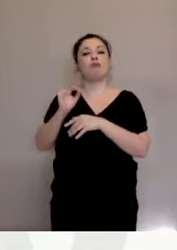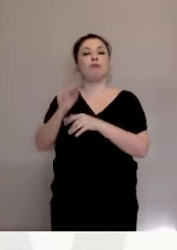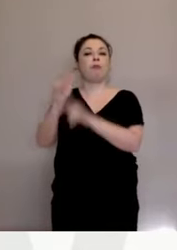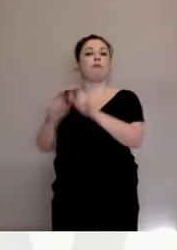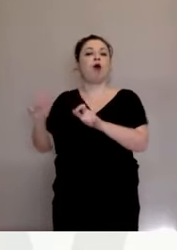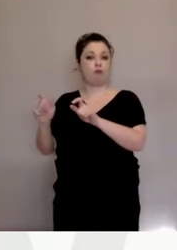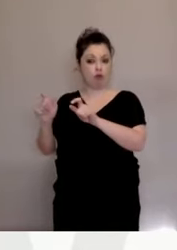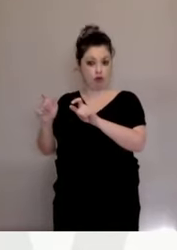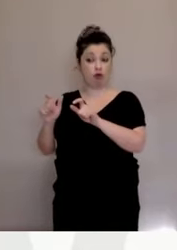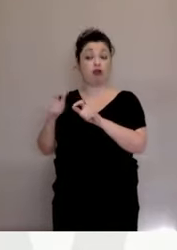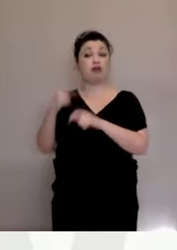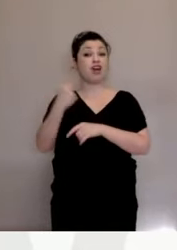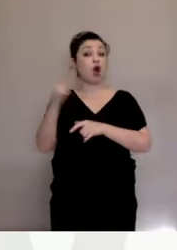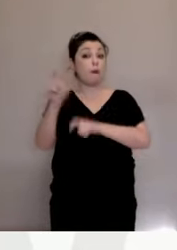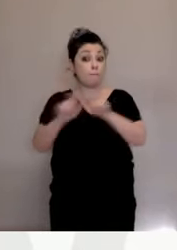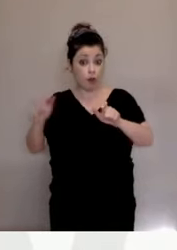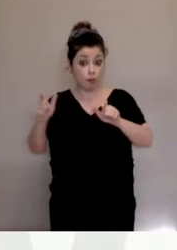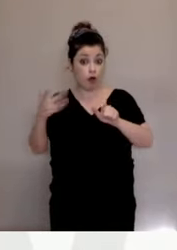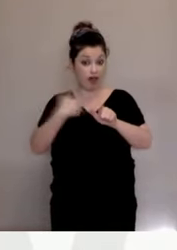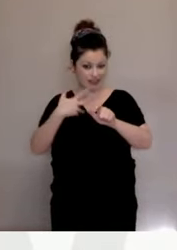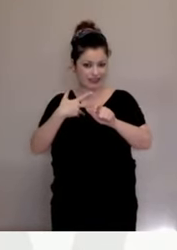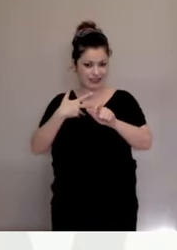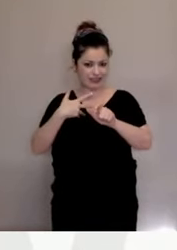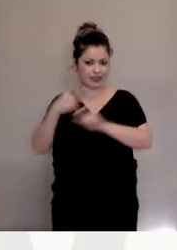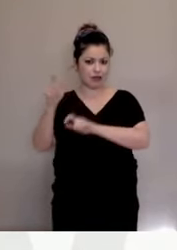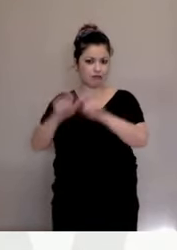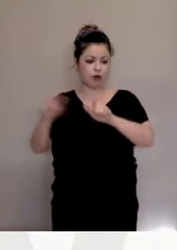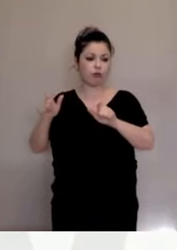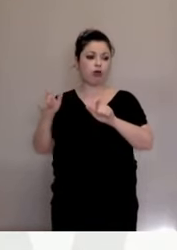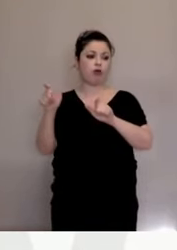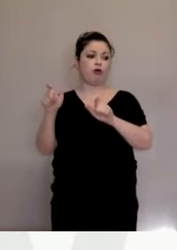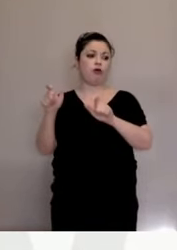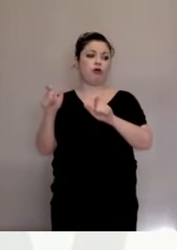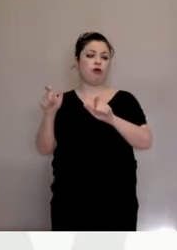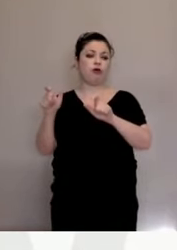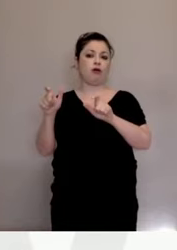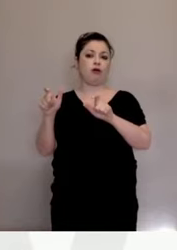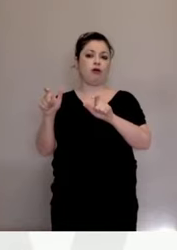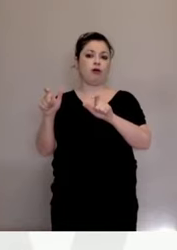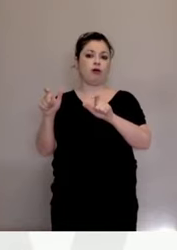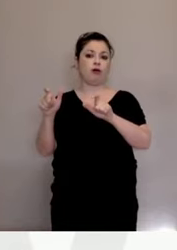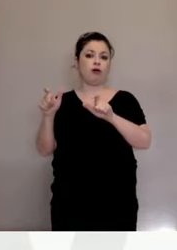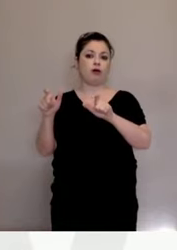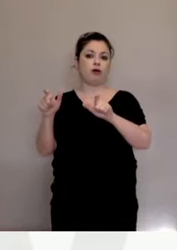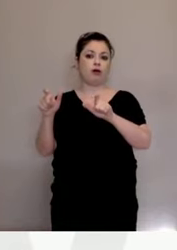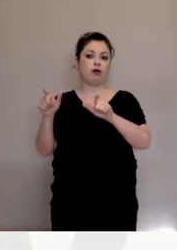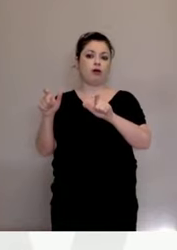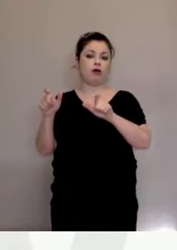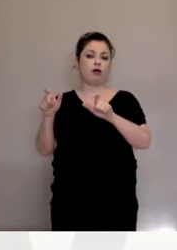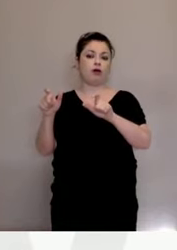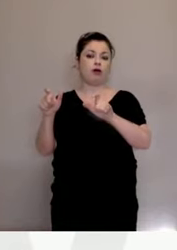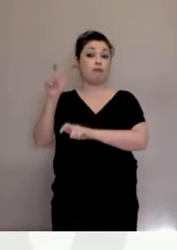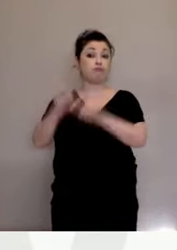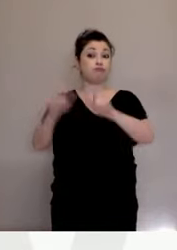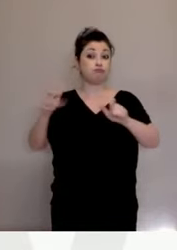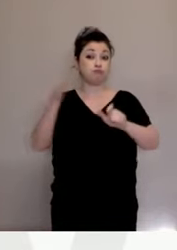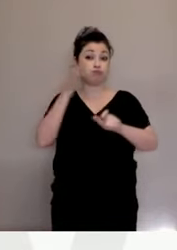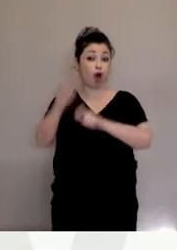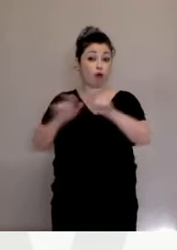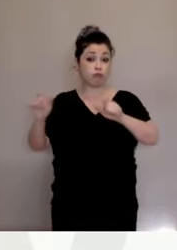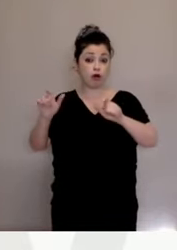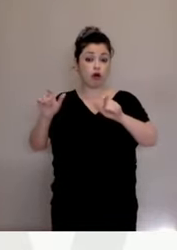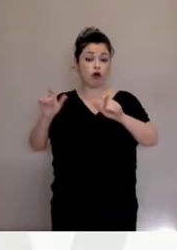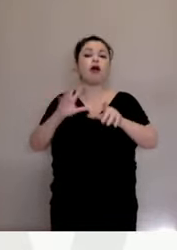Naturalmente il popolo esiste, un popolo è, il popolo fa parte del